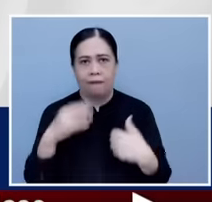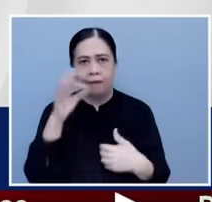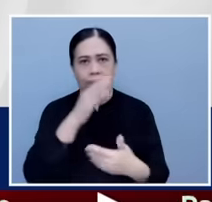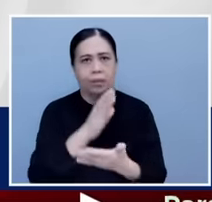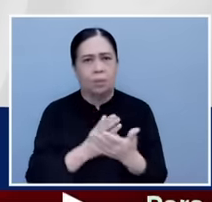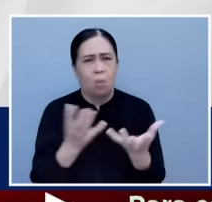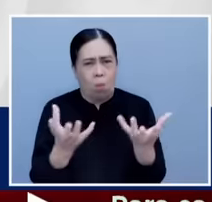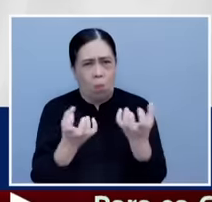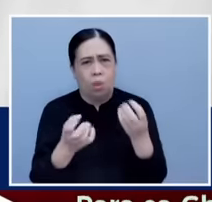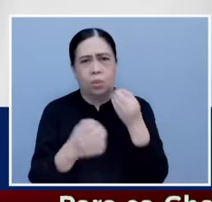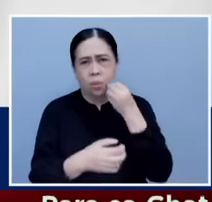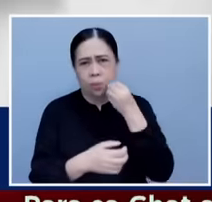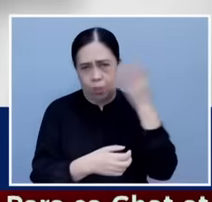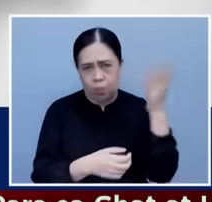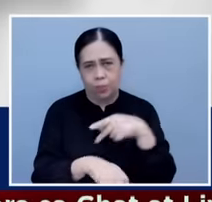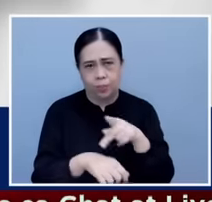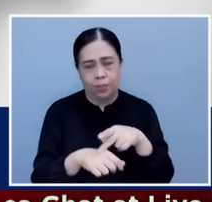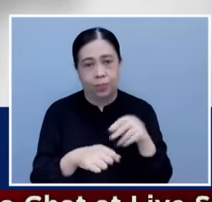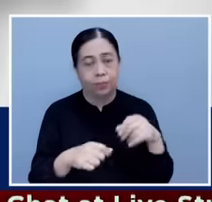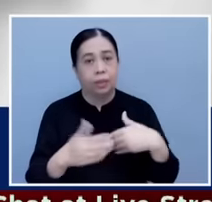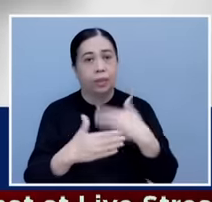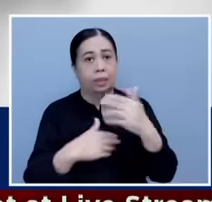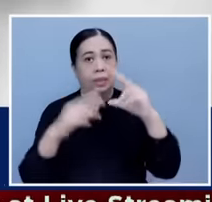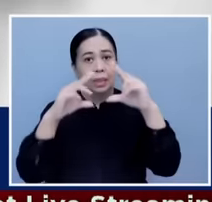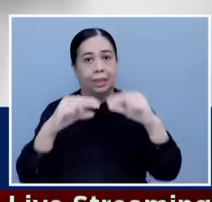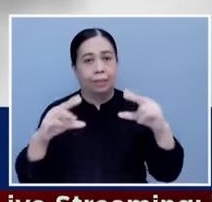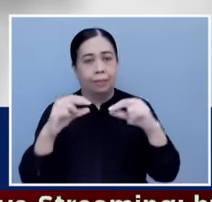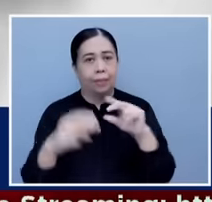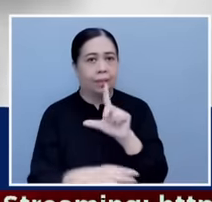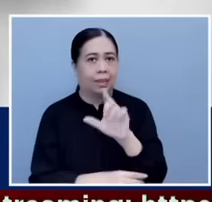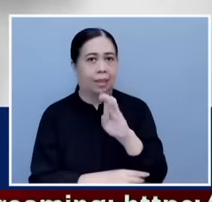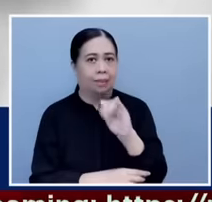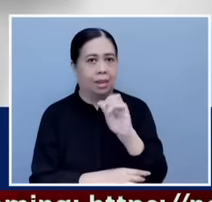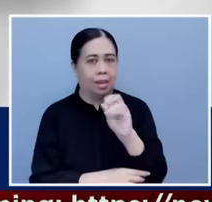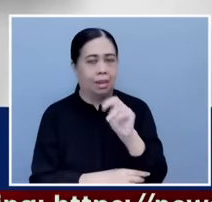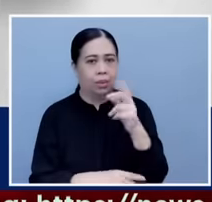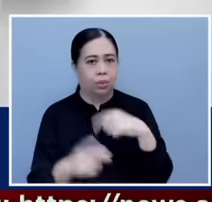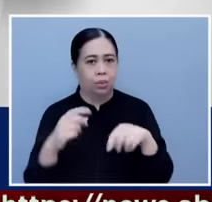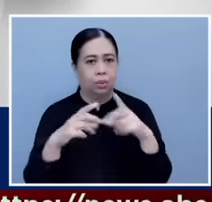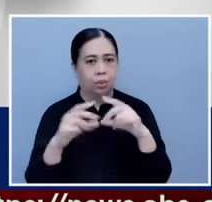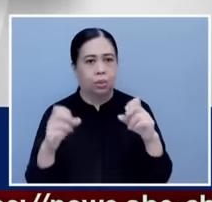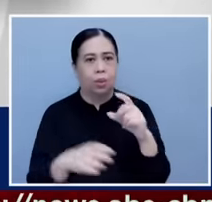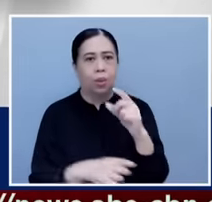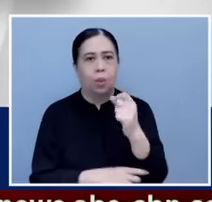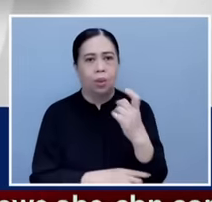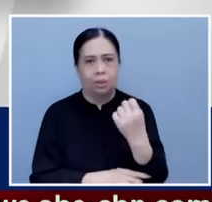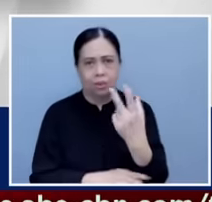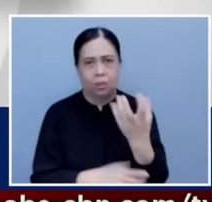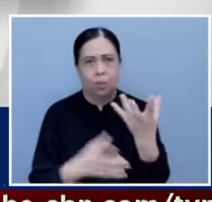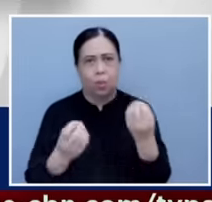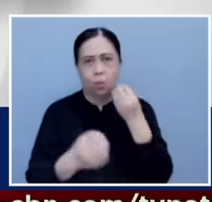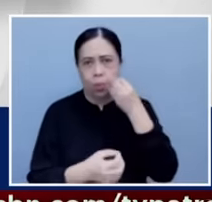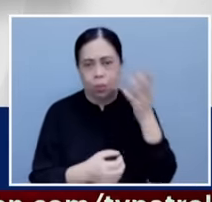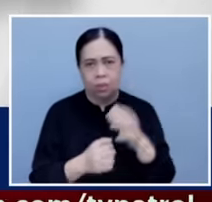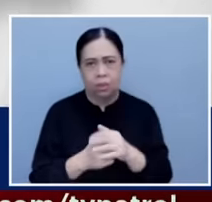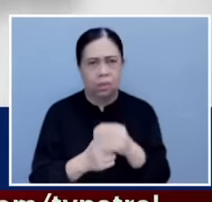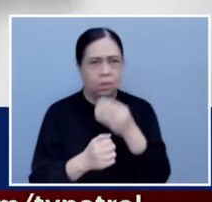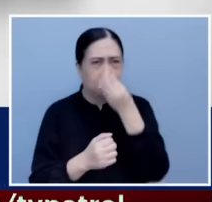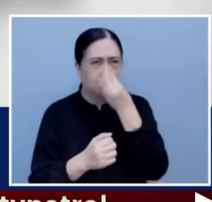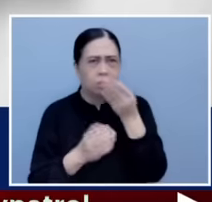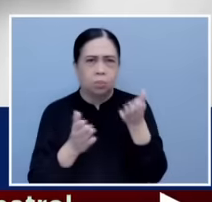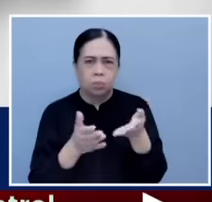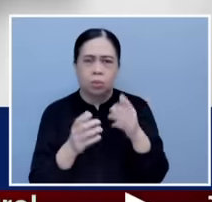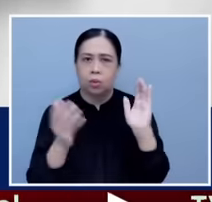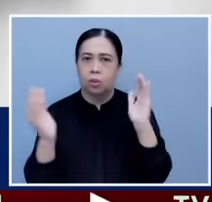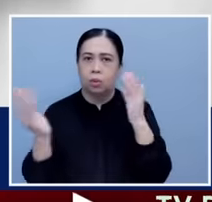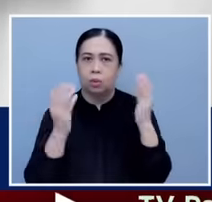gustong umuwi. Sa Lebanon naman na nasa Alert Level 3, 113 ang gustong umuwi. Maliit kung ikukumpara